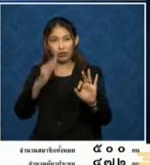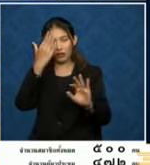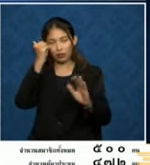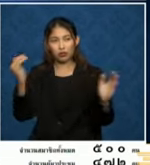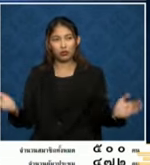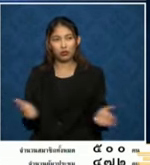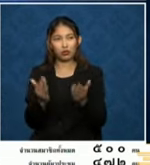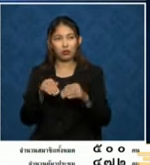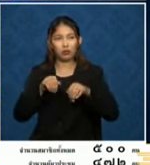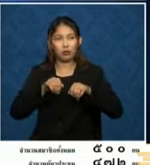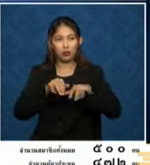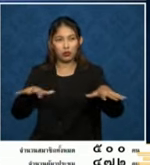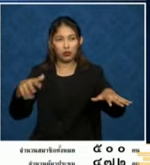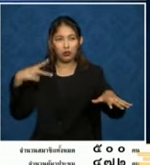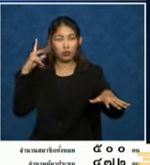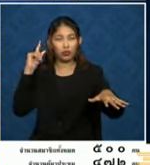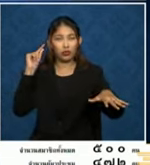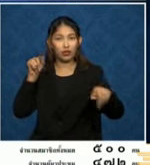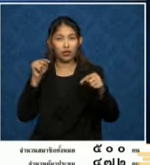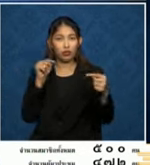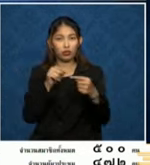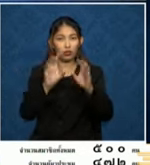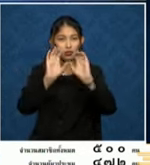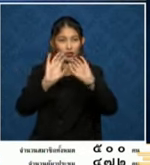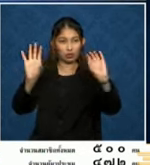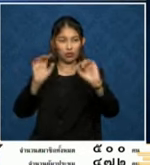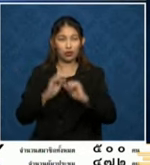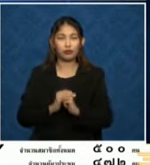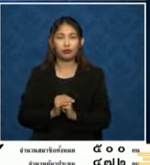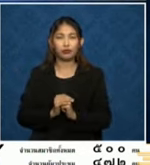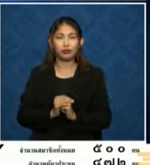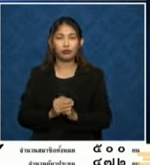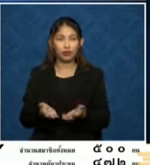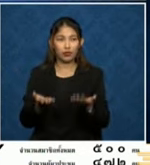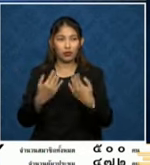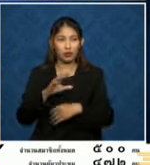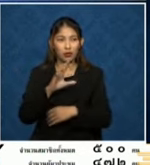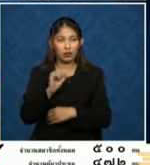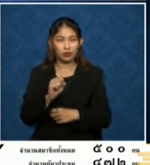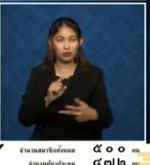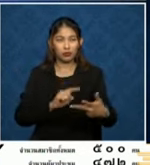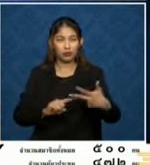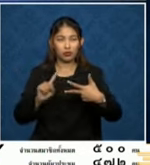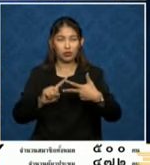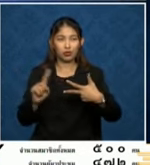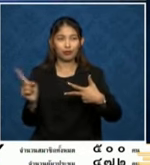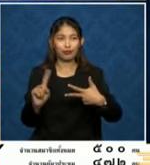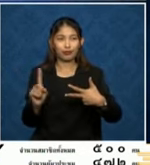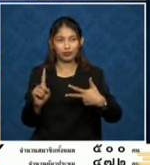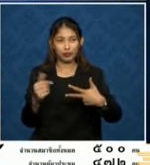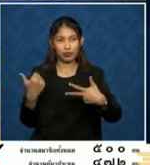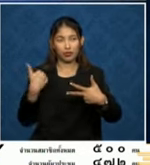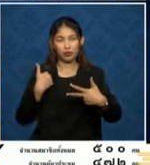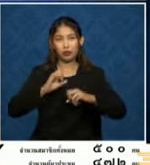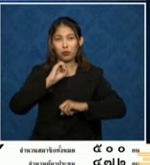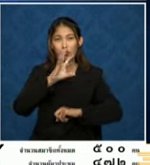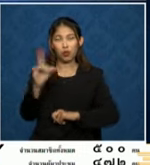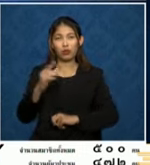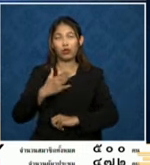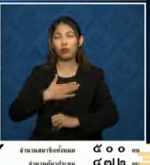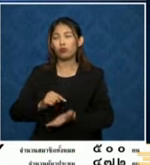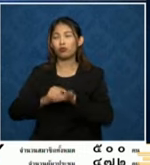การเปิดเผยข้อมูลข่าวสารของราชการส่วนข้อสังเกตและข้อกังวลประการที่2ครับก็ต้องยืนยันครับว่าการที่ผมเรียก